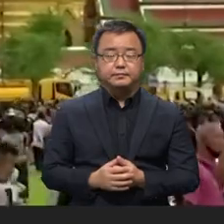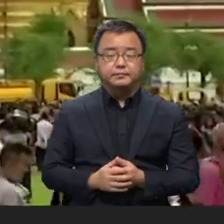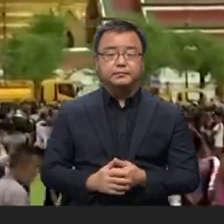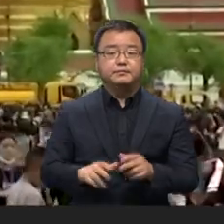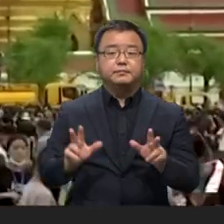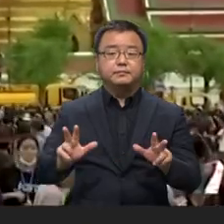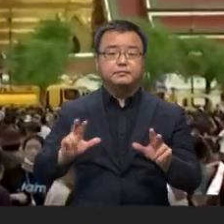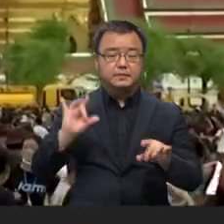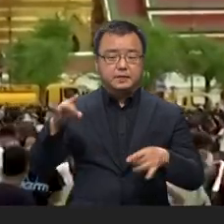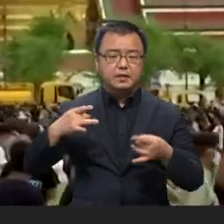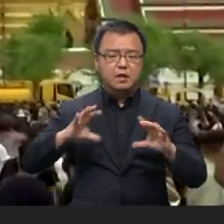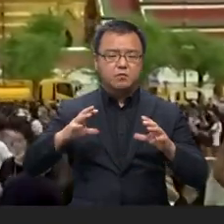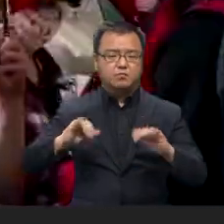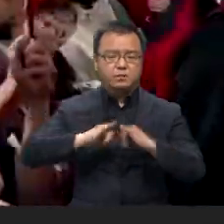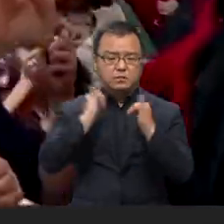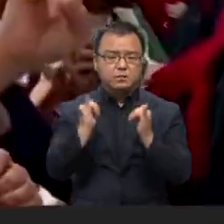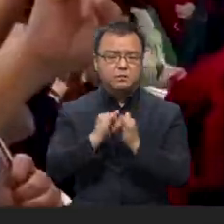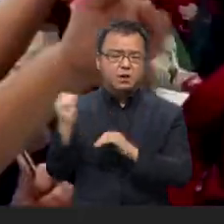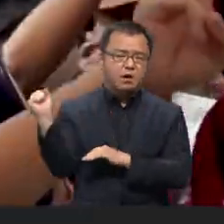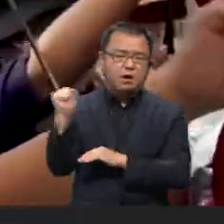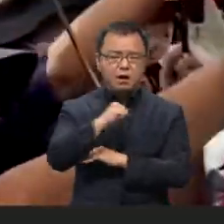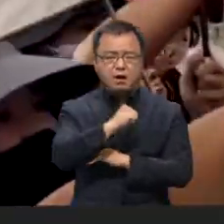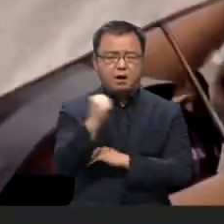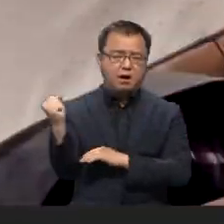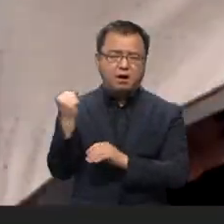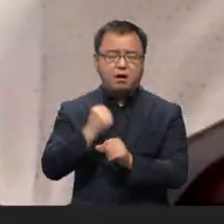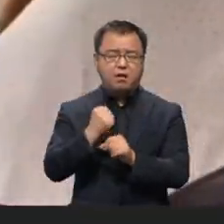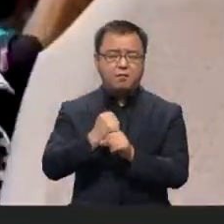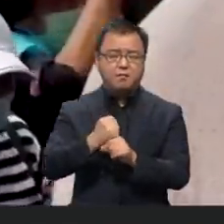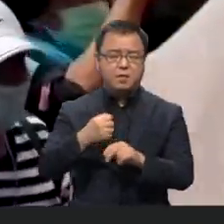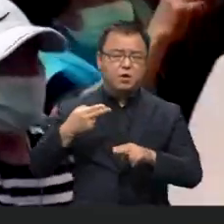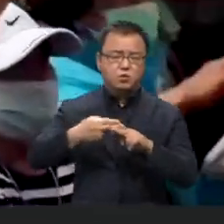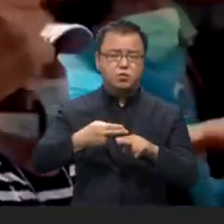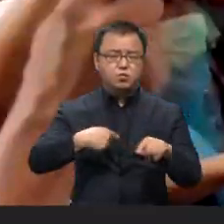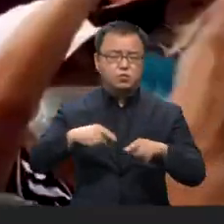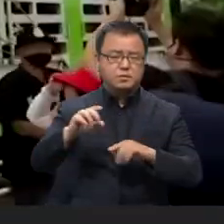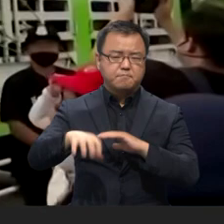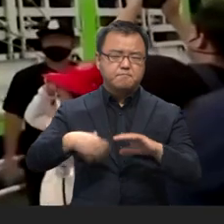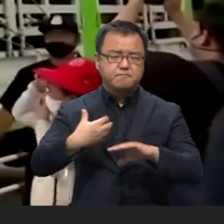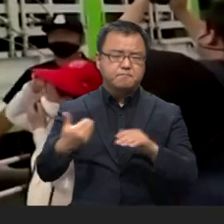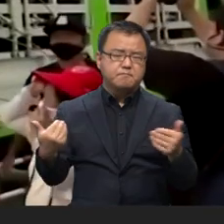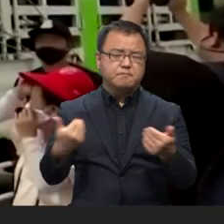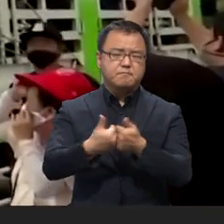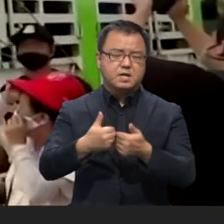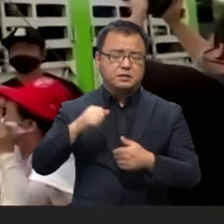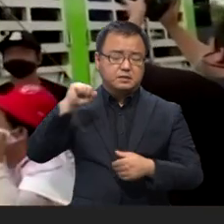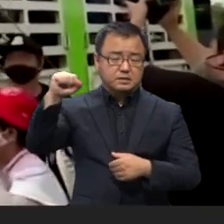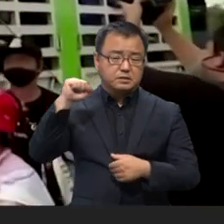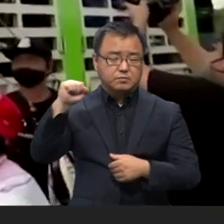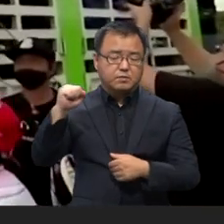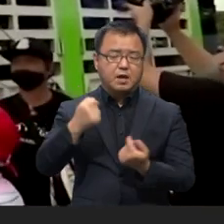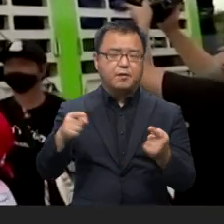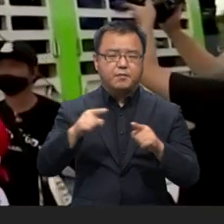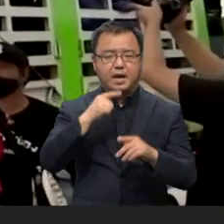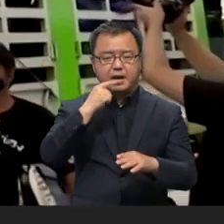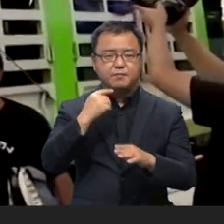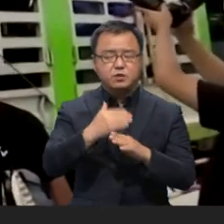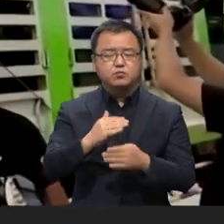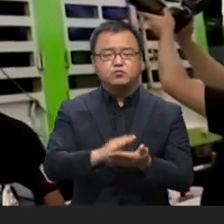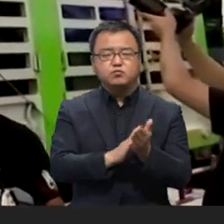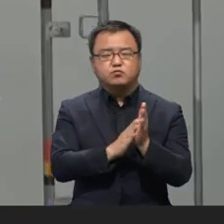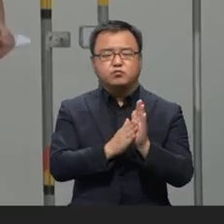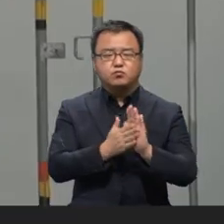현재 태국 사회를 뒤흔들고 있는 반독재 시위에 동참해 학교 민주화를 부르짖는 태국의 10대 나쁜 학생들.